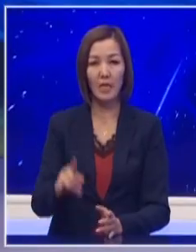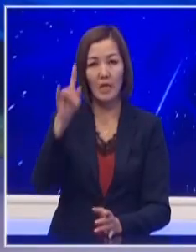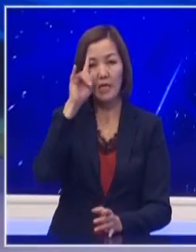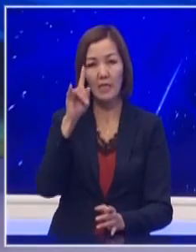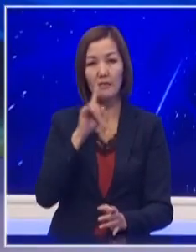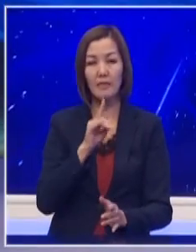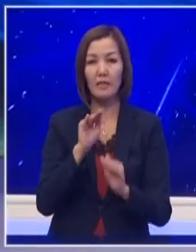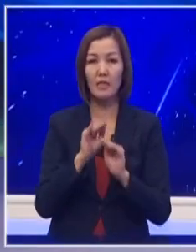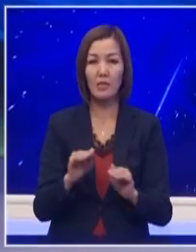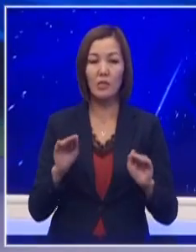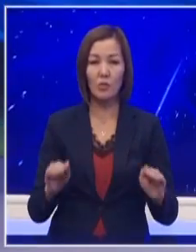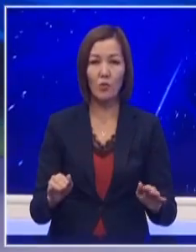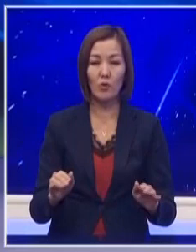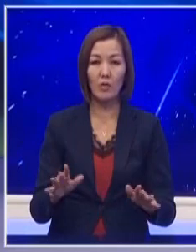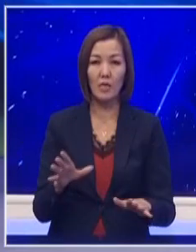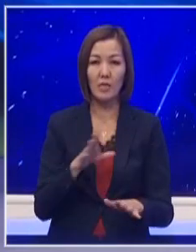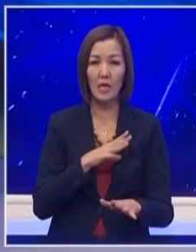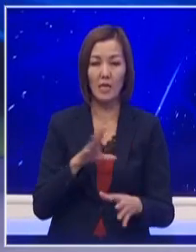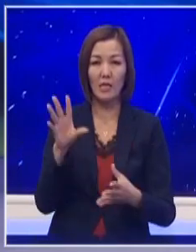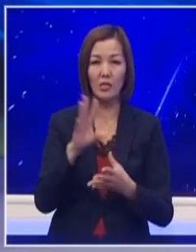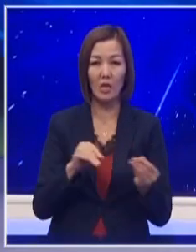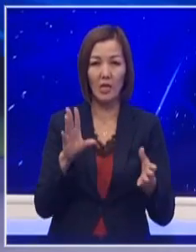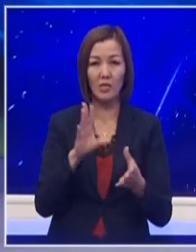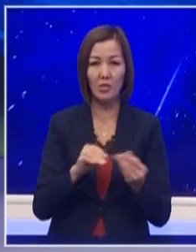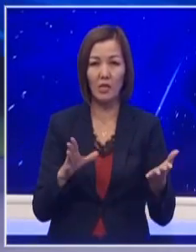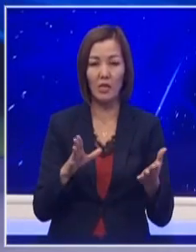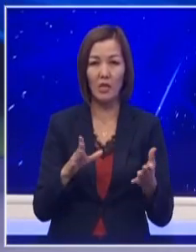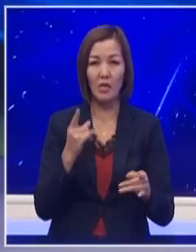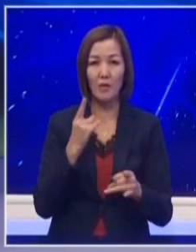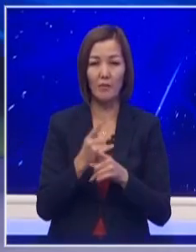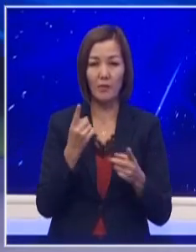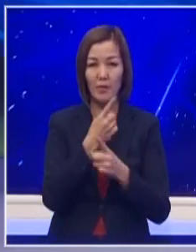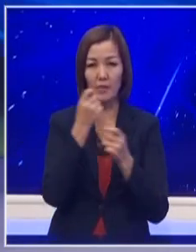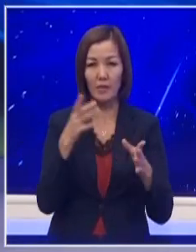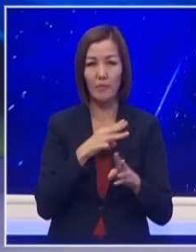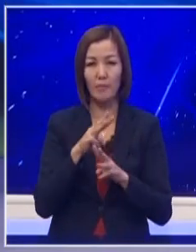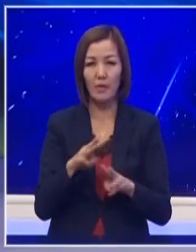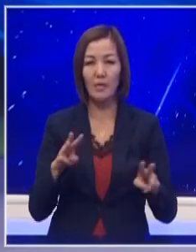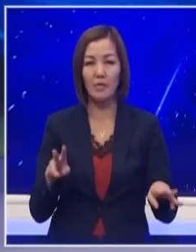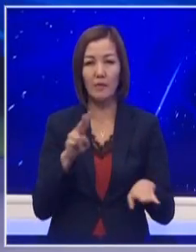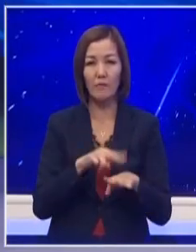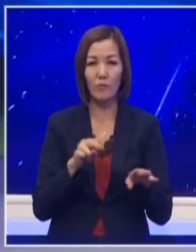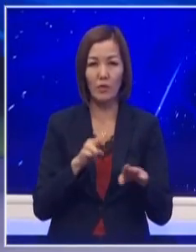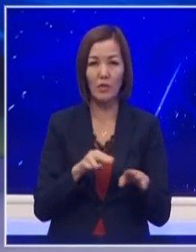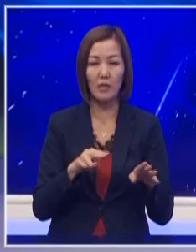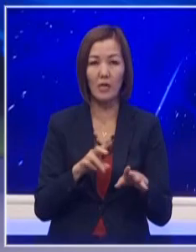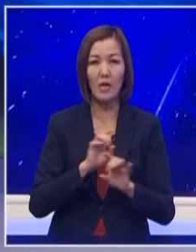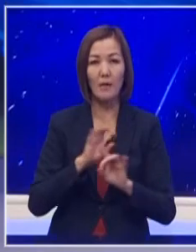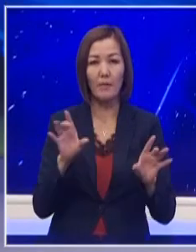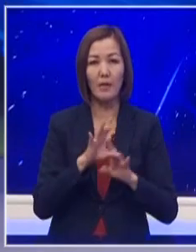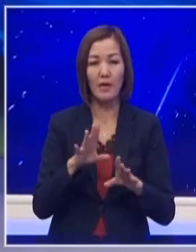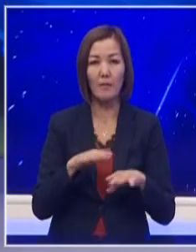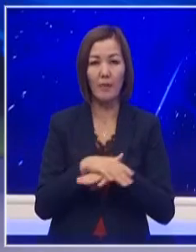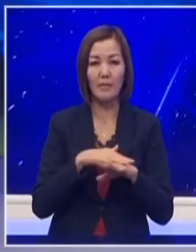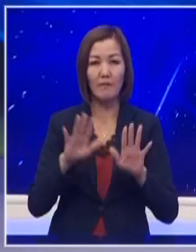не детские жалости казахстанские школьники стали чаще минировать объекты Министерство внутренних дел на брифинге рассказала о